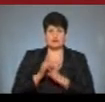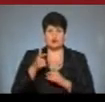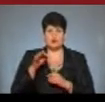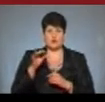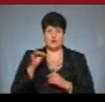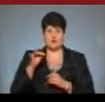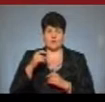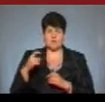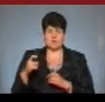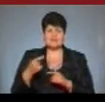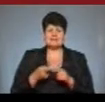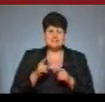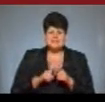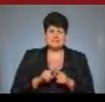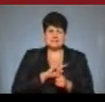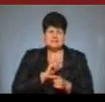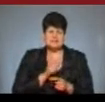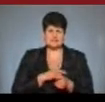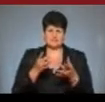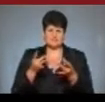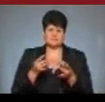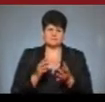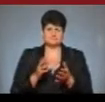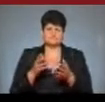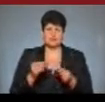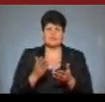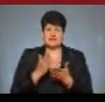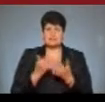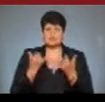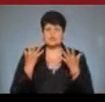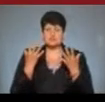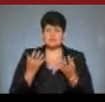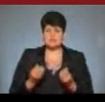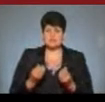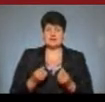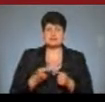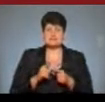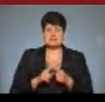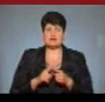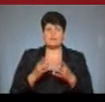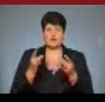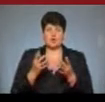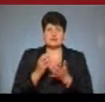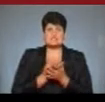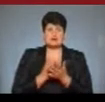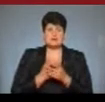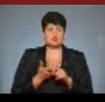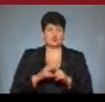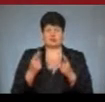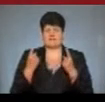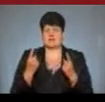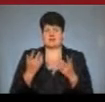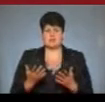гороху. Тобто оце надмірне зволоження, яке є на сьогоднішній день, вологозапаси дуже-дуже